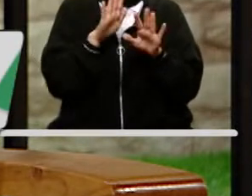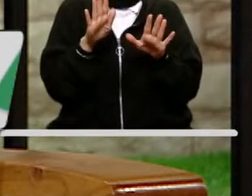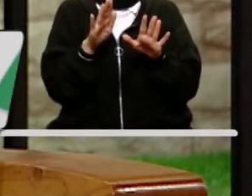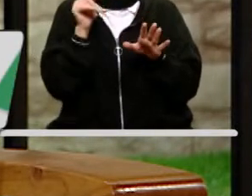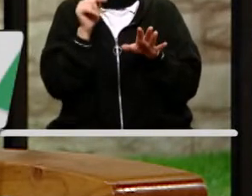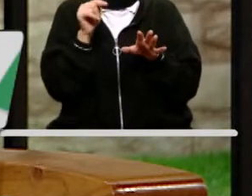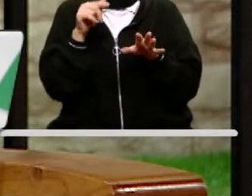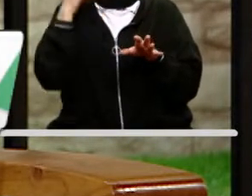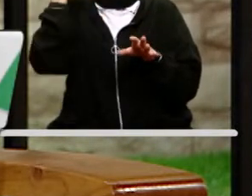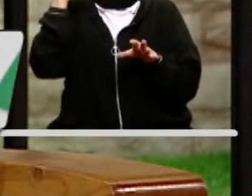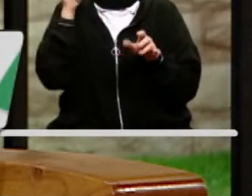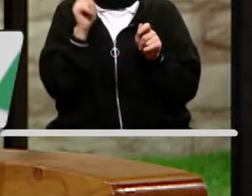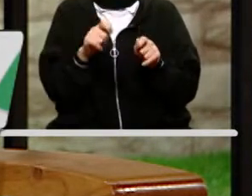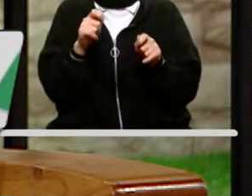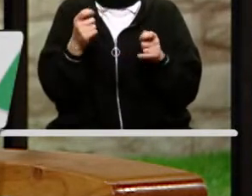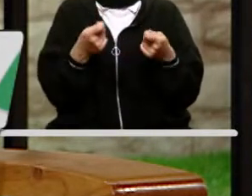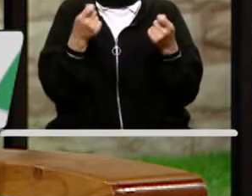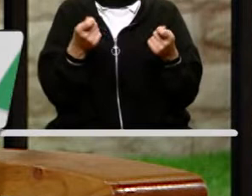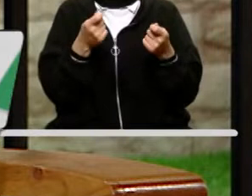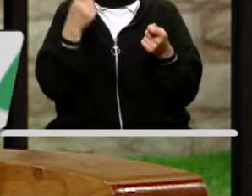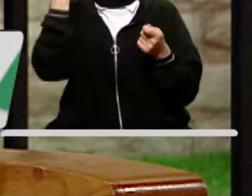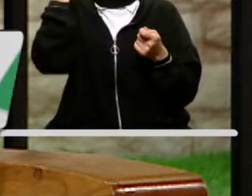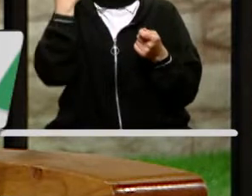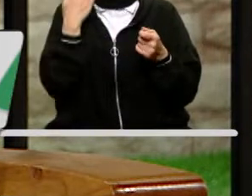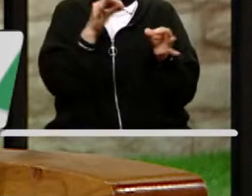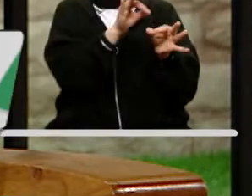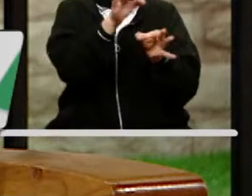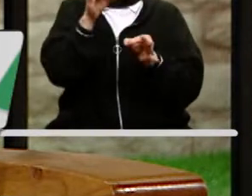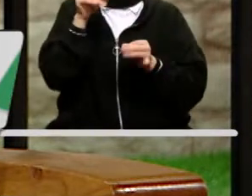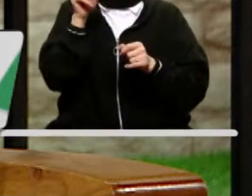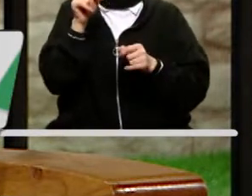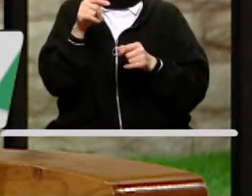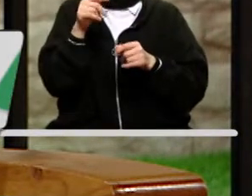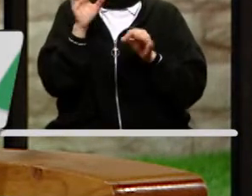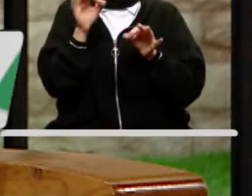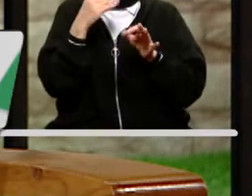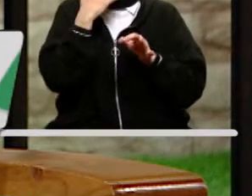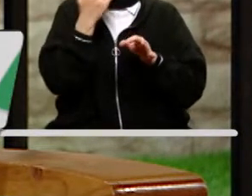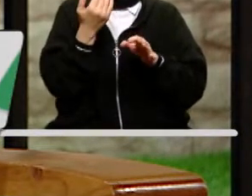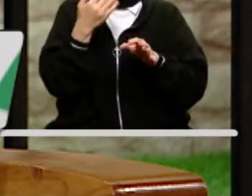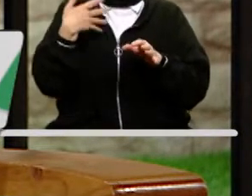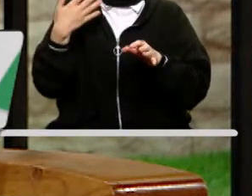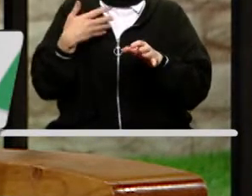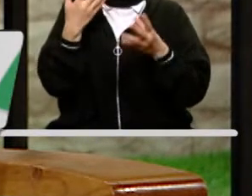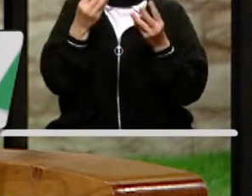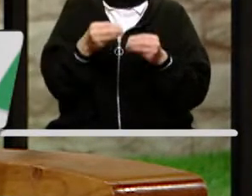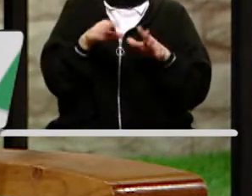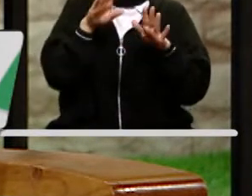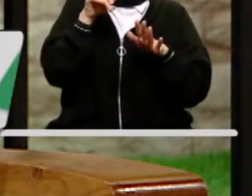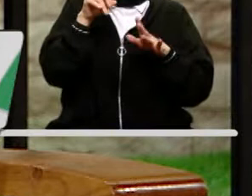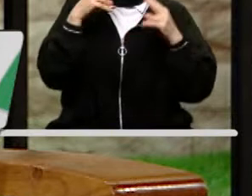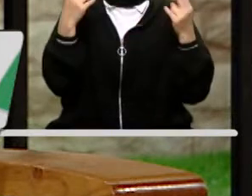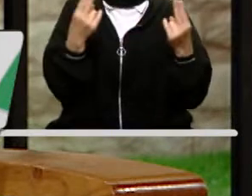imajine etmeye çalışan seyircilerimiz de buradan bunun olmadığını düşündü. Yani merakın olmadığı bir dünya, merakın olmadığı bir